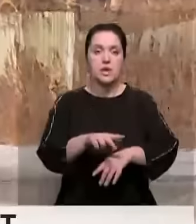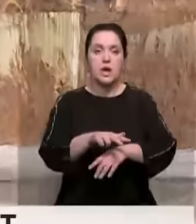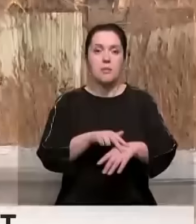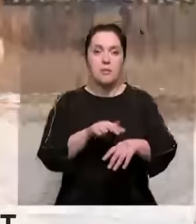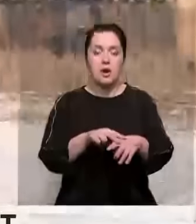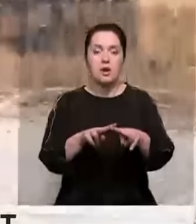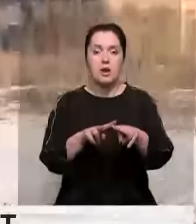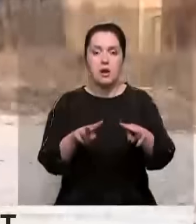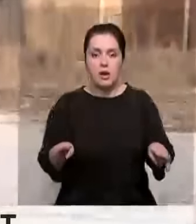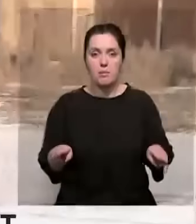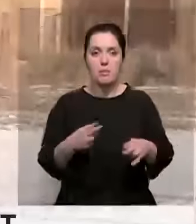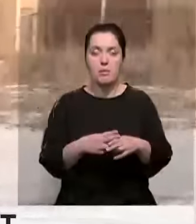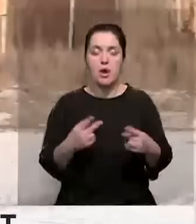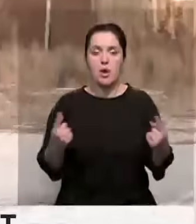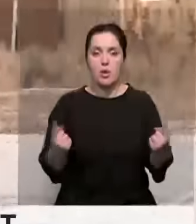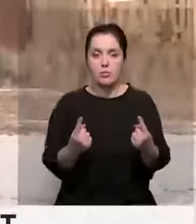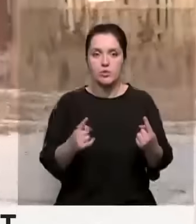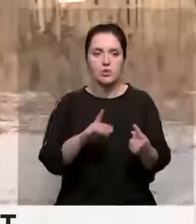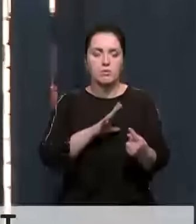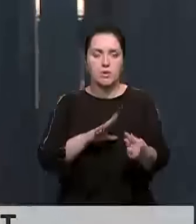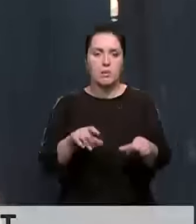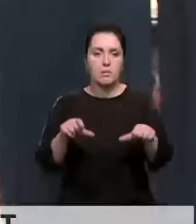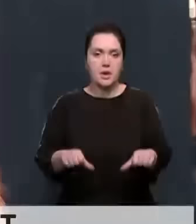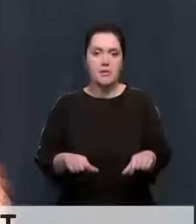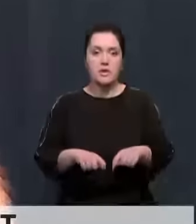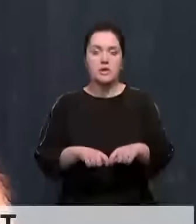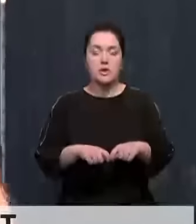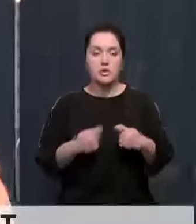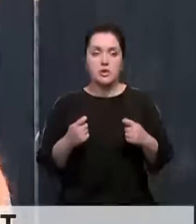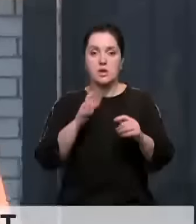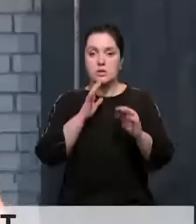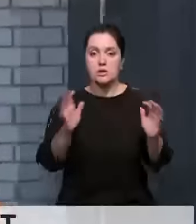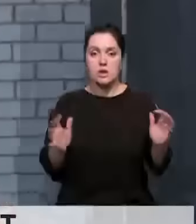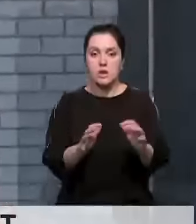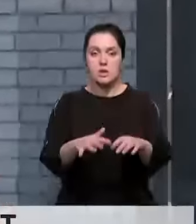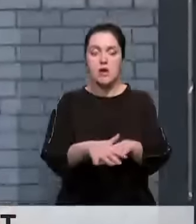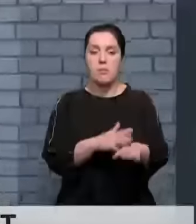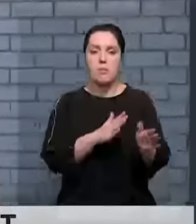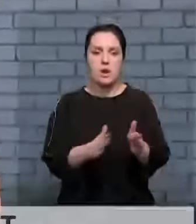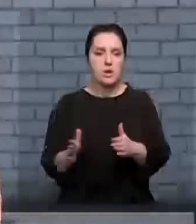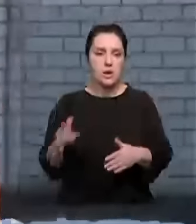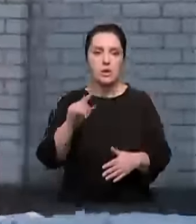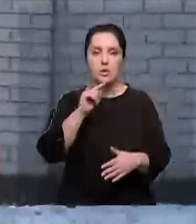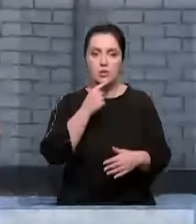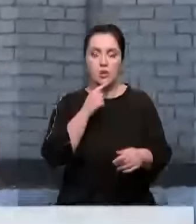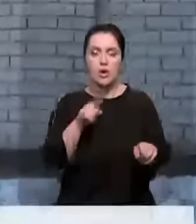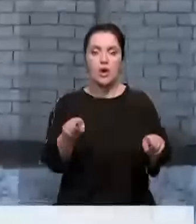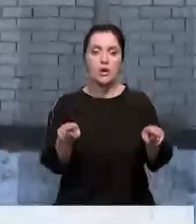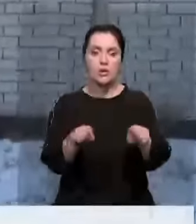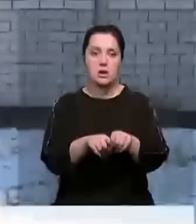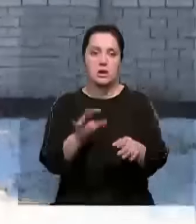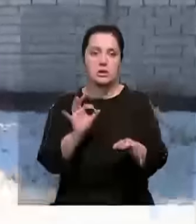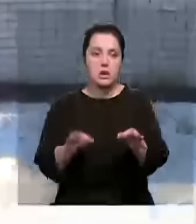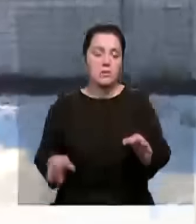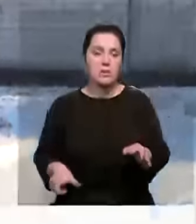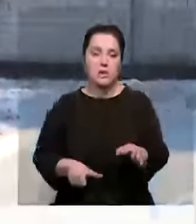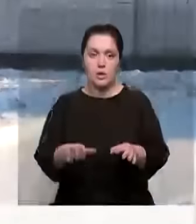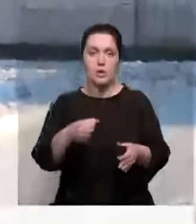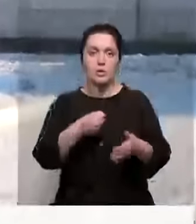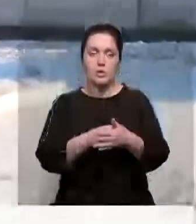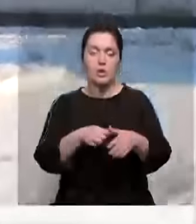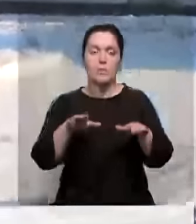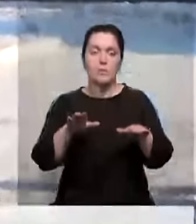такая же, как у обычной – не допускать правонарушений. Сохранять общественный порядок непросто, особенно в такие моменты, когда нормальной дороги до места